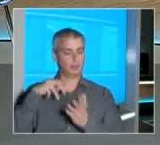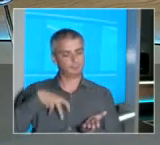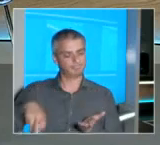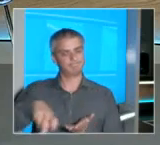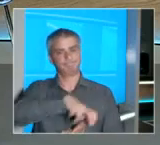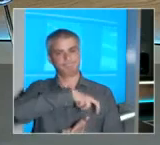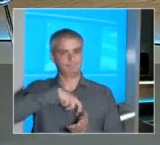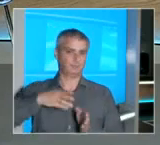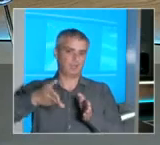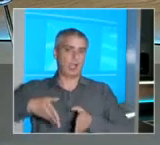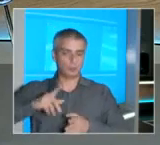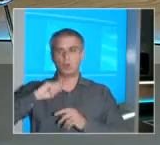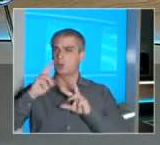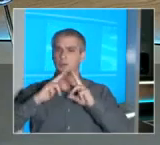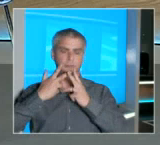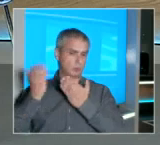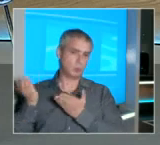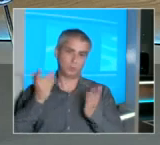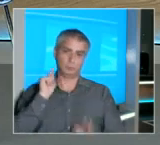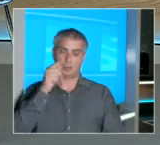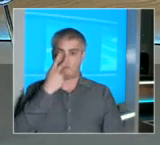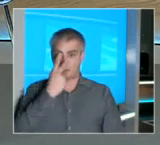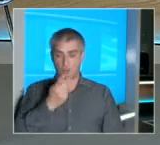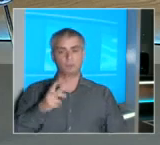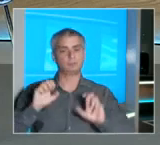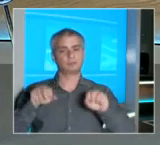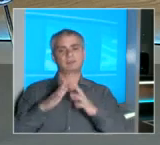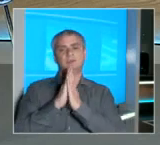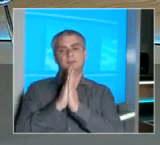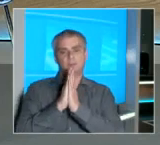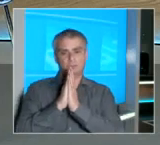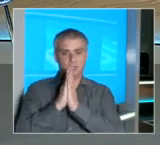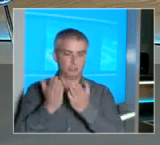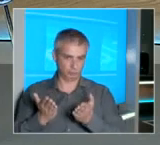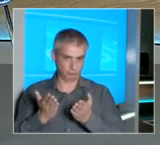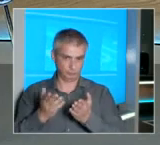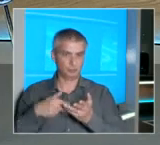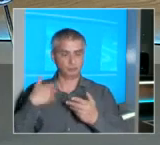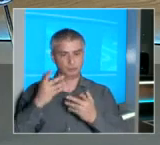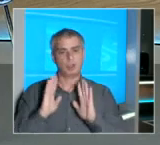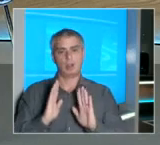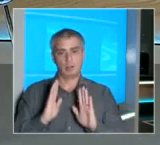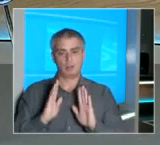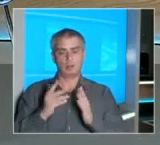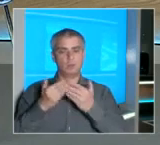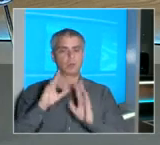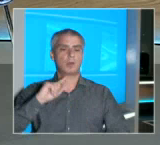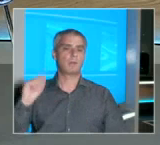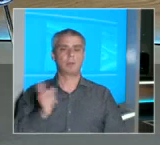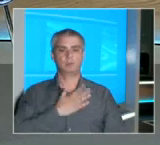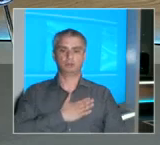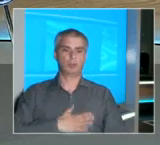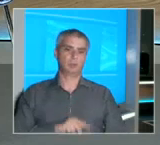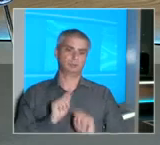פני הארון. כל הציבור יהיה מוזמן. הנשיא ביקש את הדברים הללו שיהיו כך פתוחים לכל מי